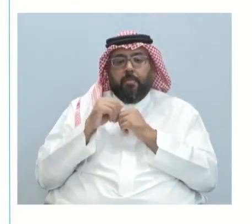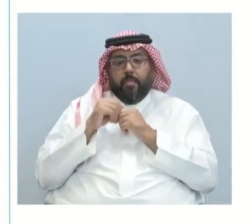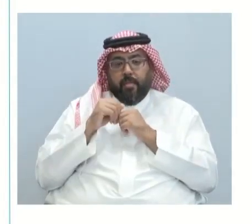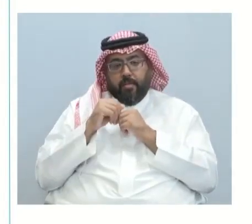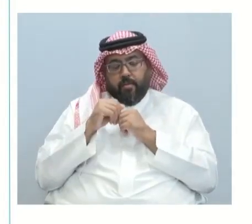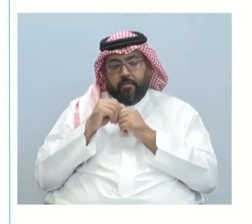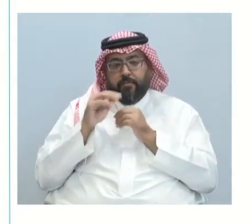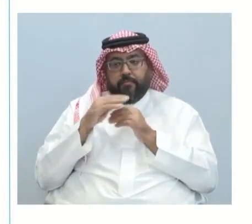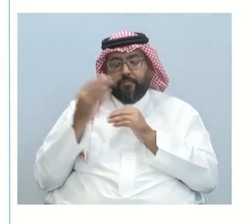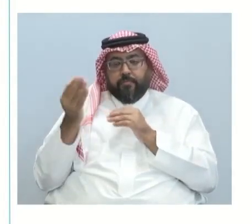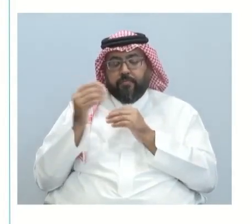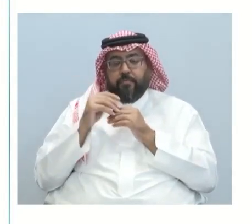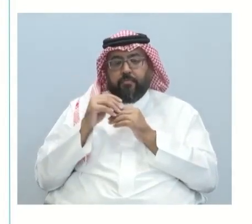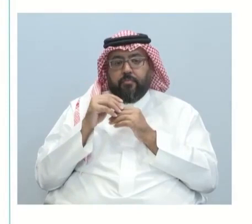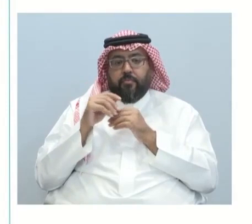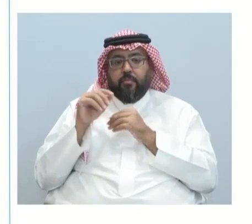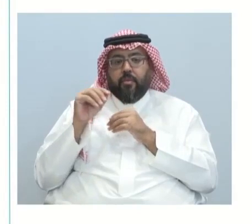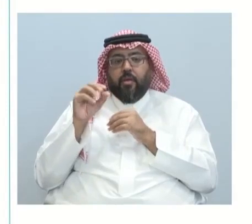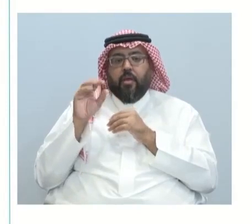بينما النيتروجين